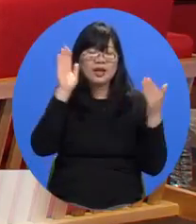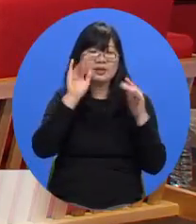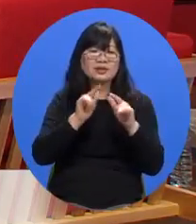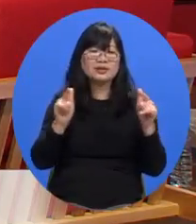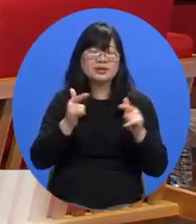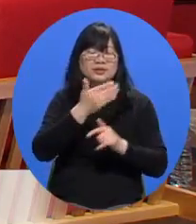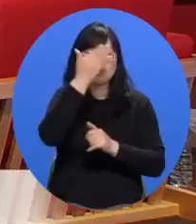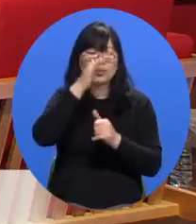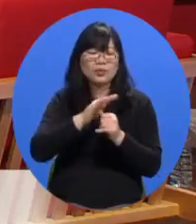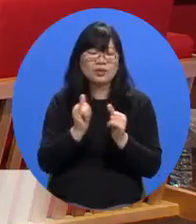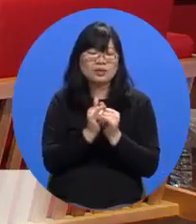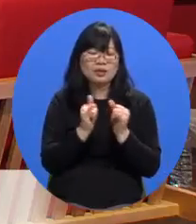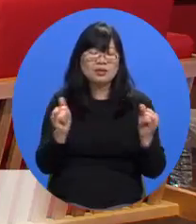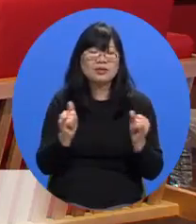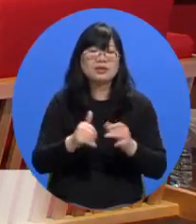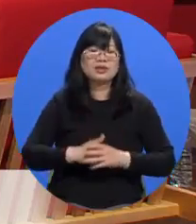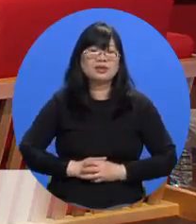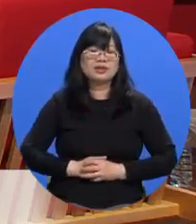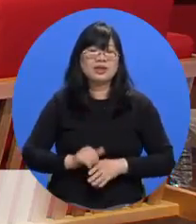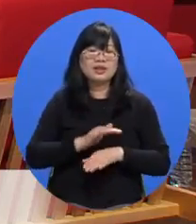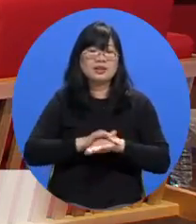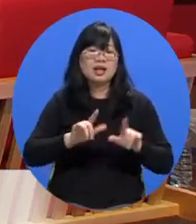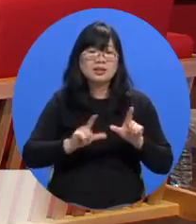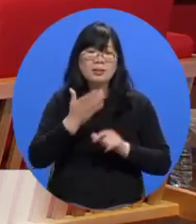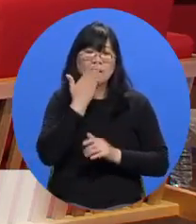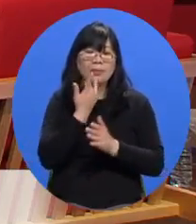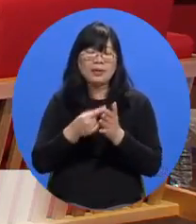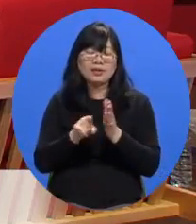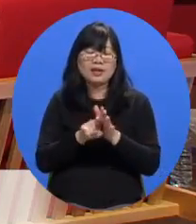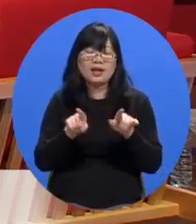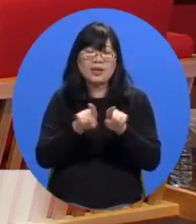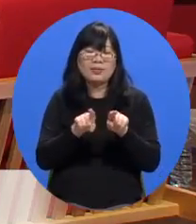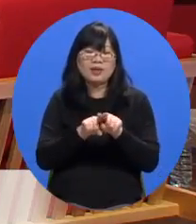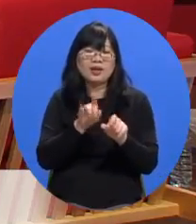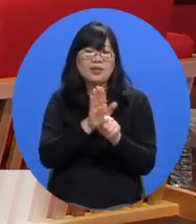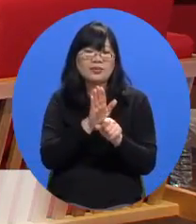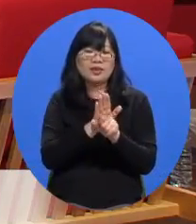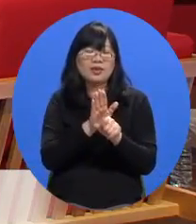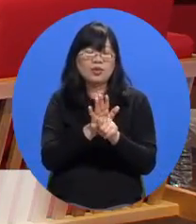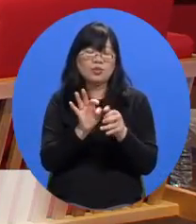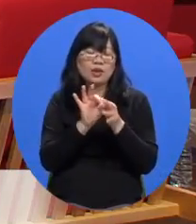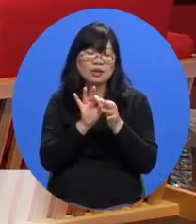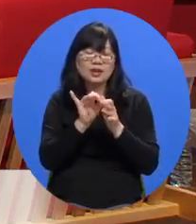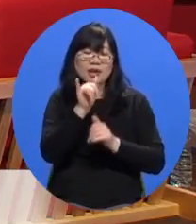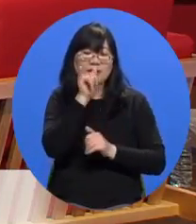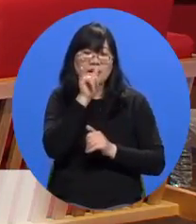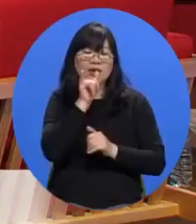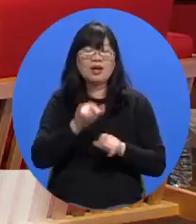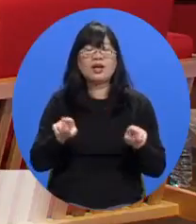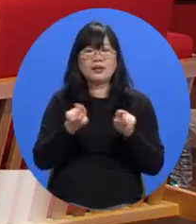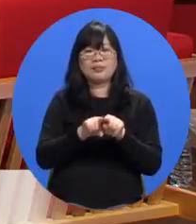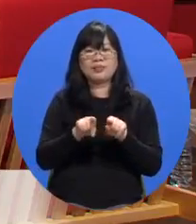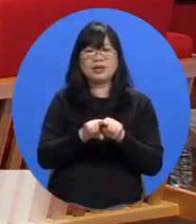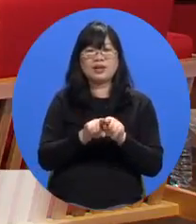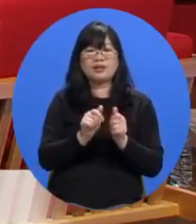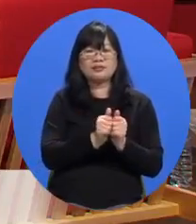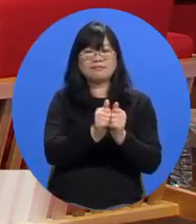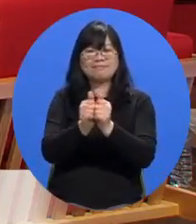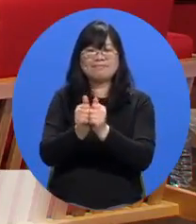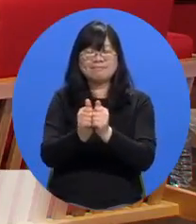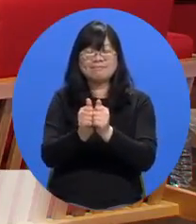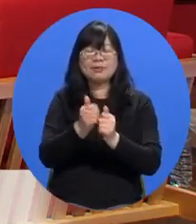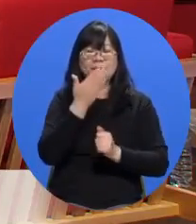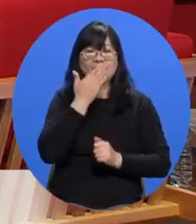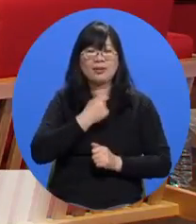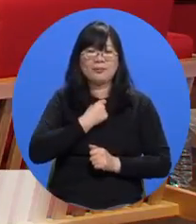또 우리 청소년들이 잘 살 수 있도록 함께 협력적 관계를 유지하면서 이렇게 같이 동반자 관계로